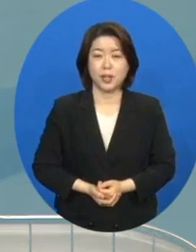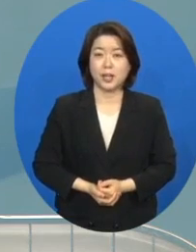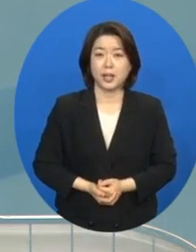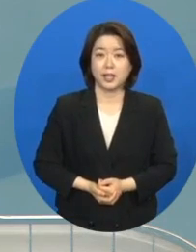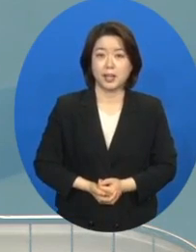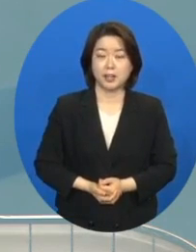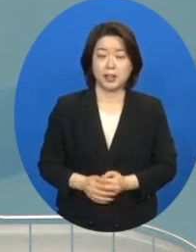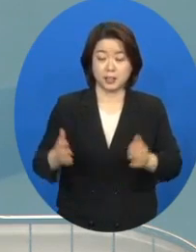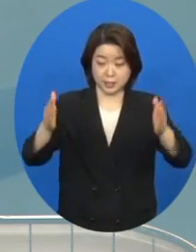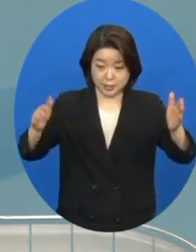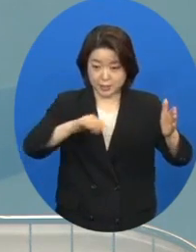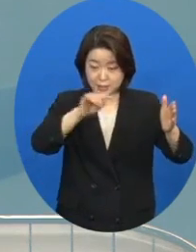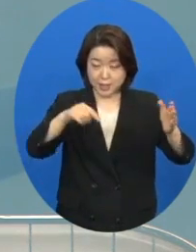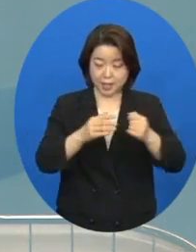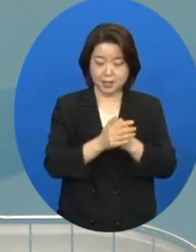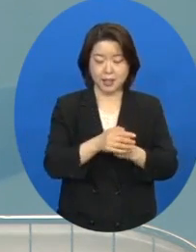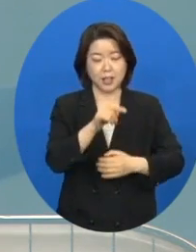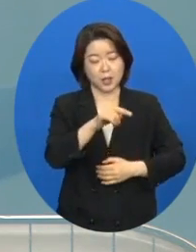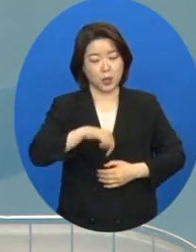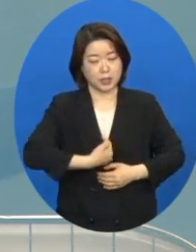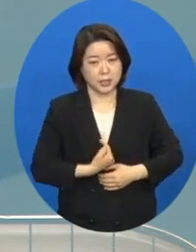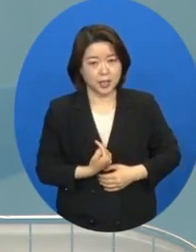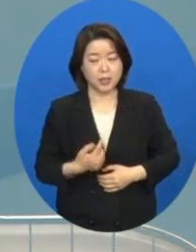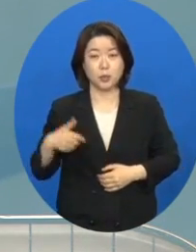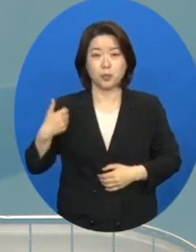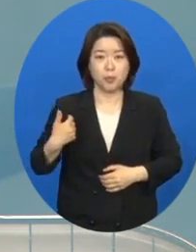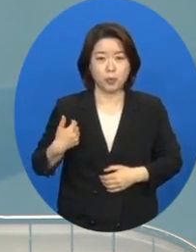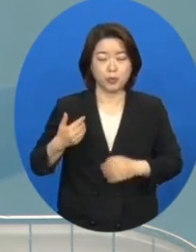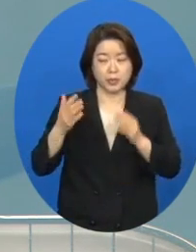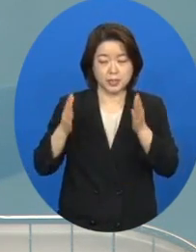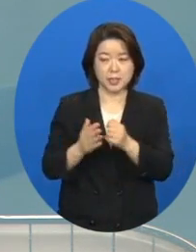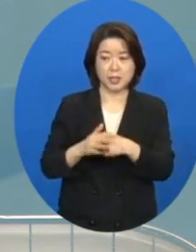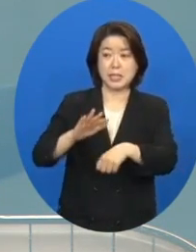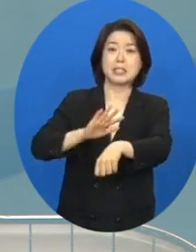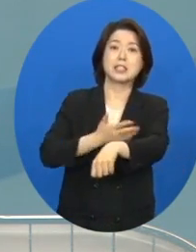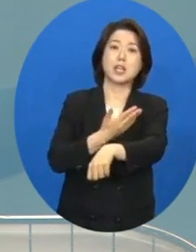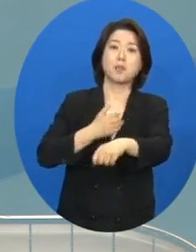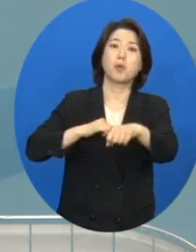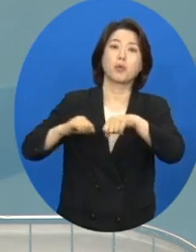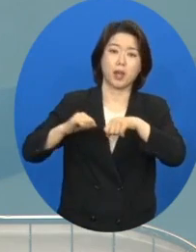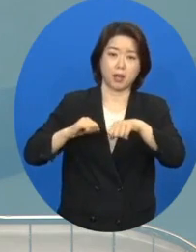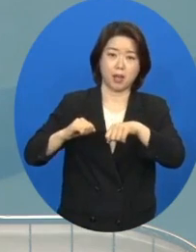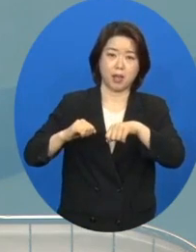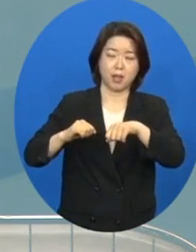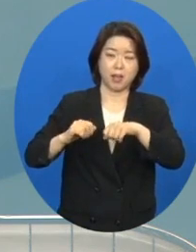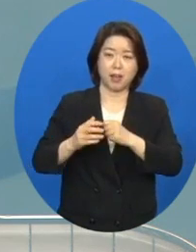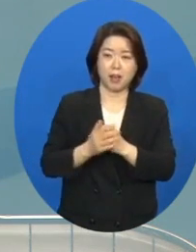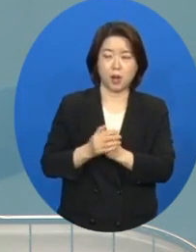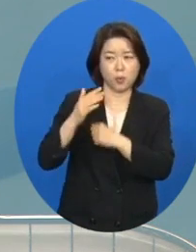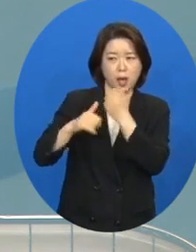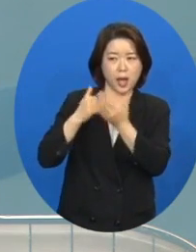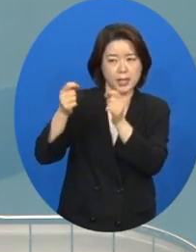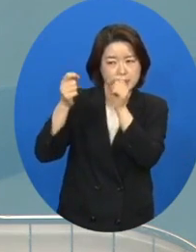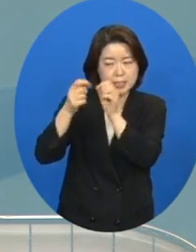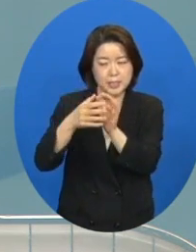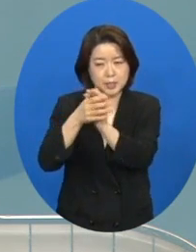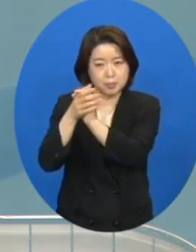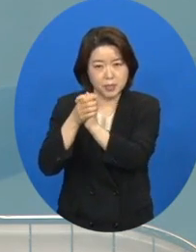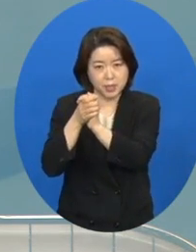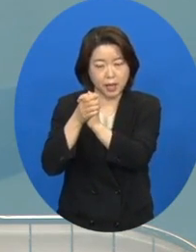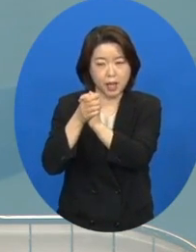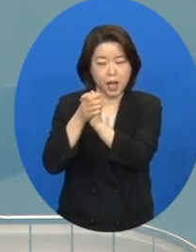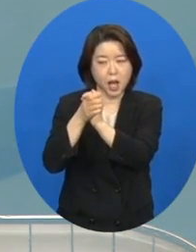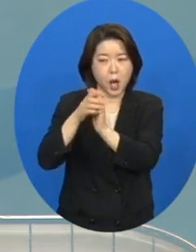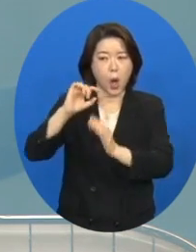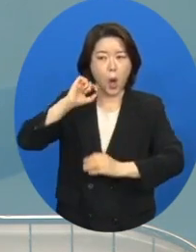그가 자기도 모르게 어떤 잘못을 행해서 하나님과의 친밀한 관계에